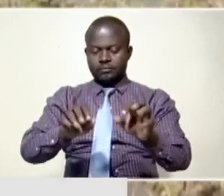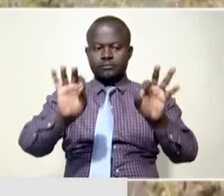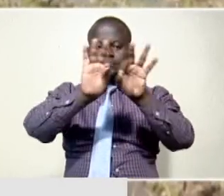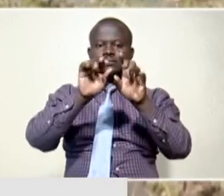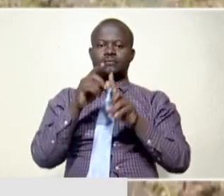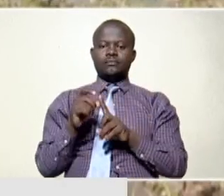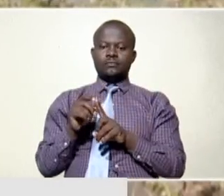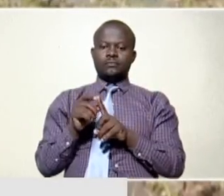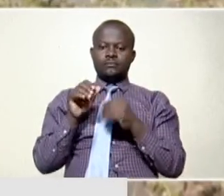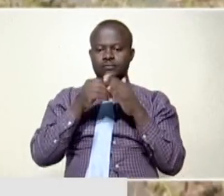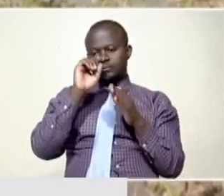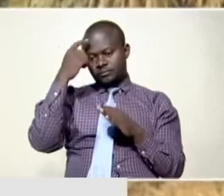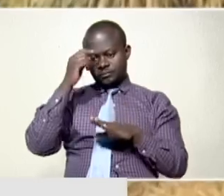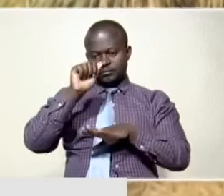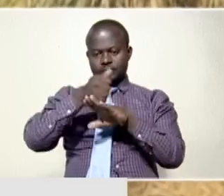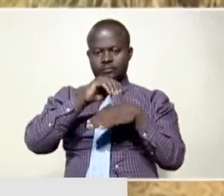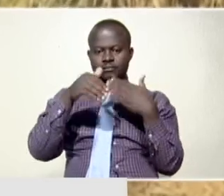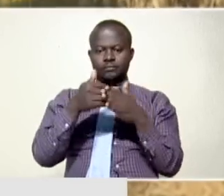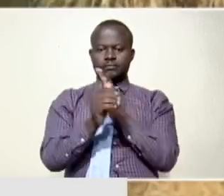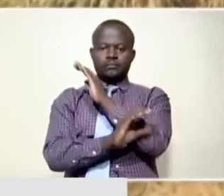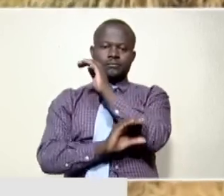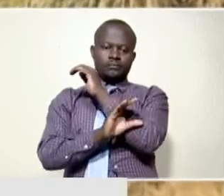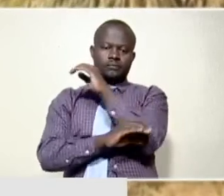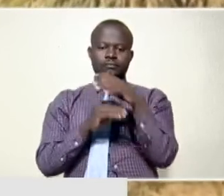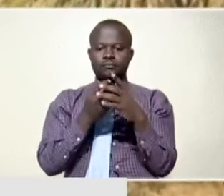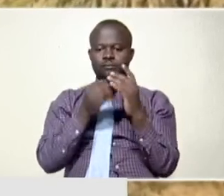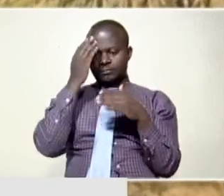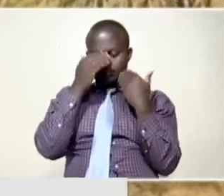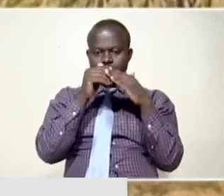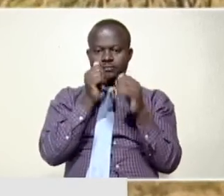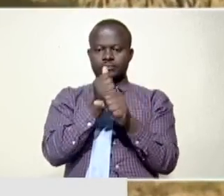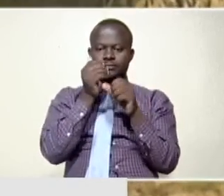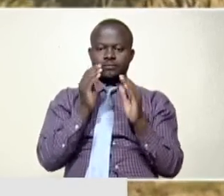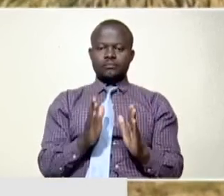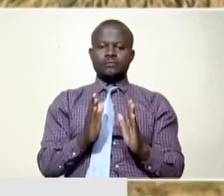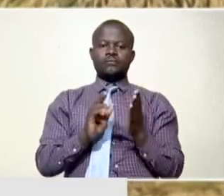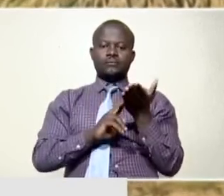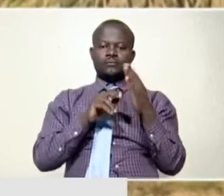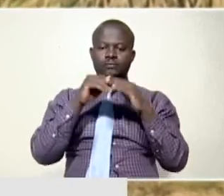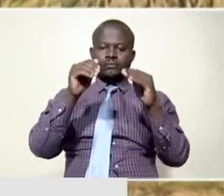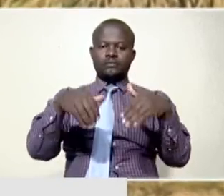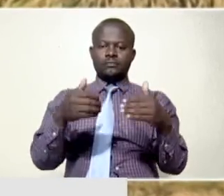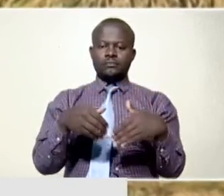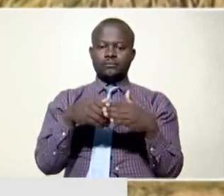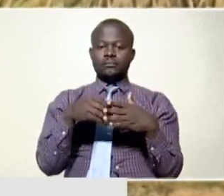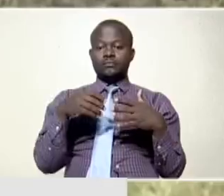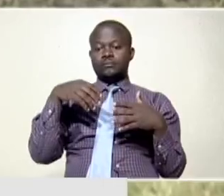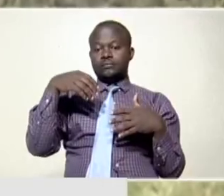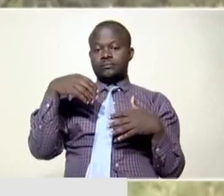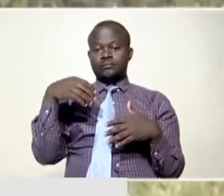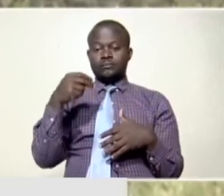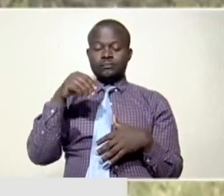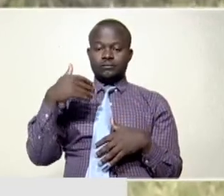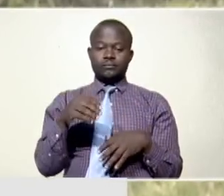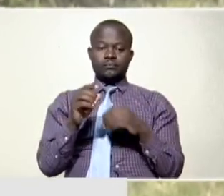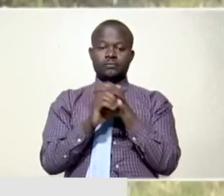cy'umuceri Leta yashyizeho hose mu gihugu, usanga bo bahomba bitewe n'uko abakozi banyakabyizi bakoresha mu buhinzi bw'umuceri bahenze muri aka gace ka